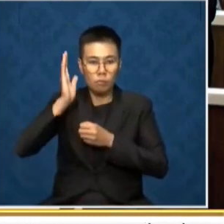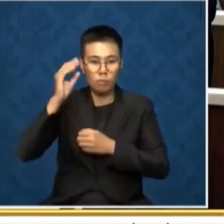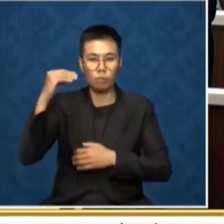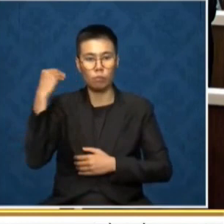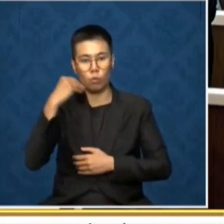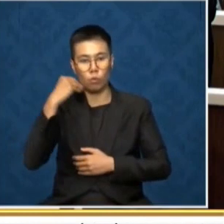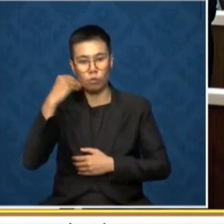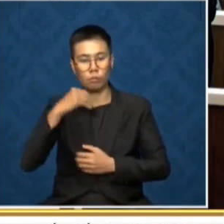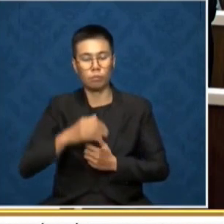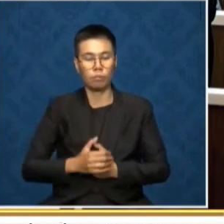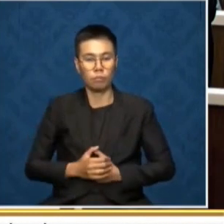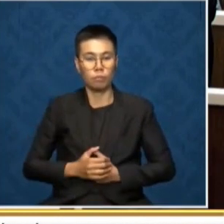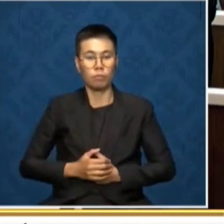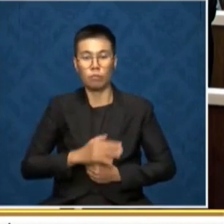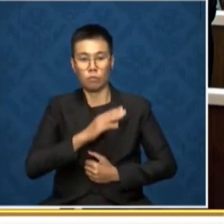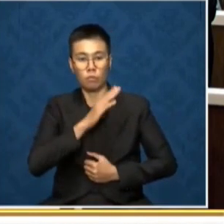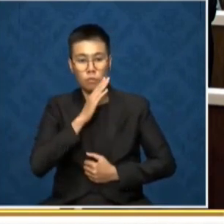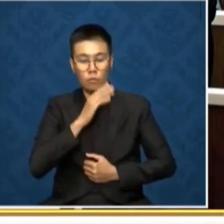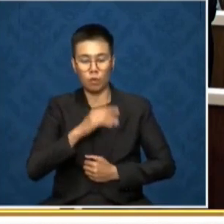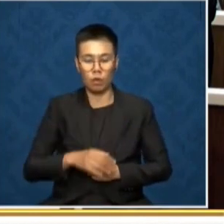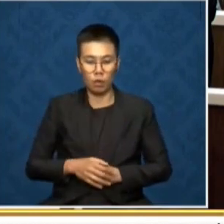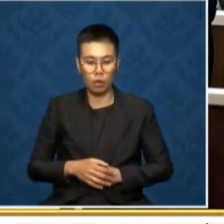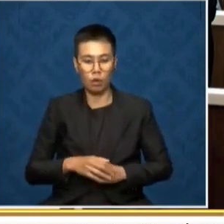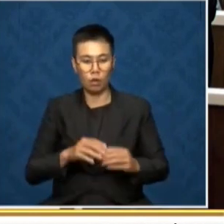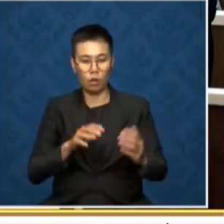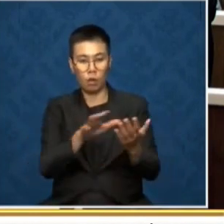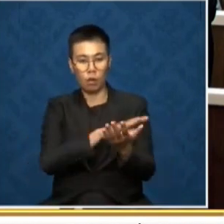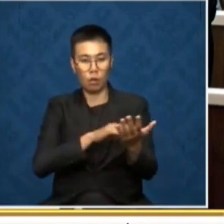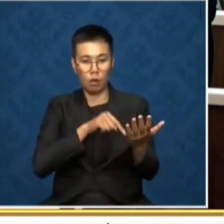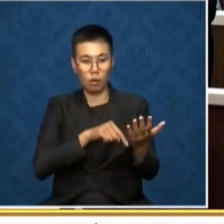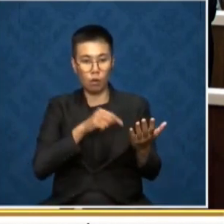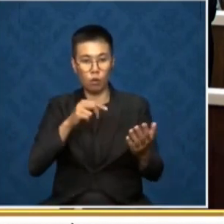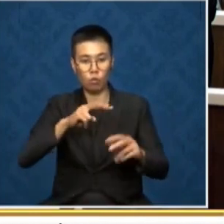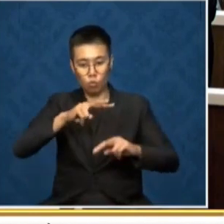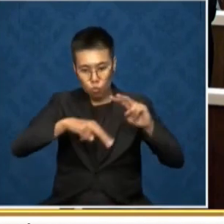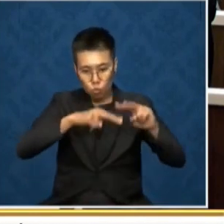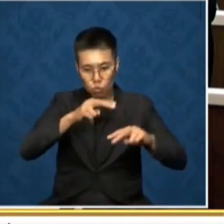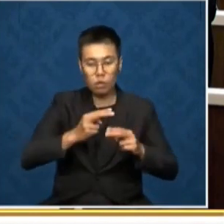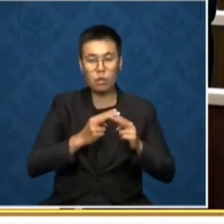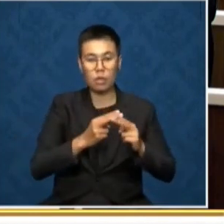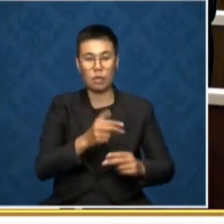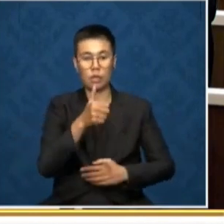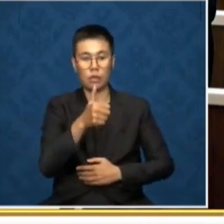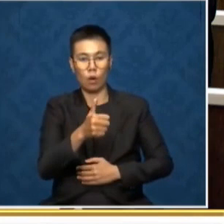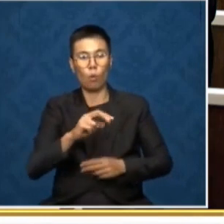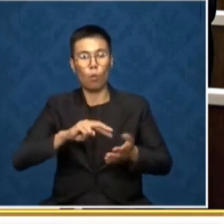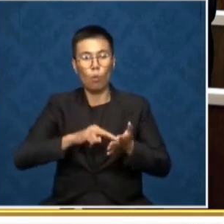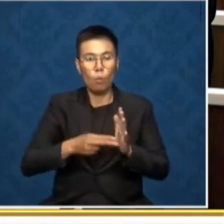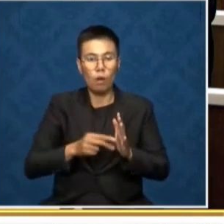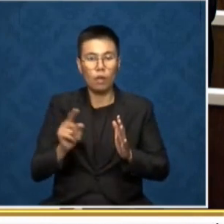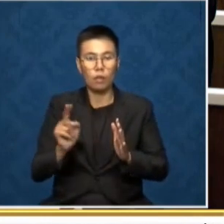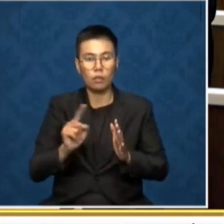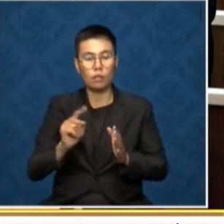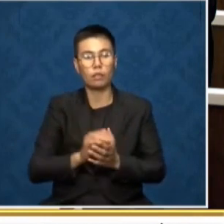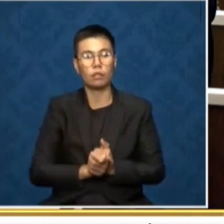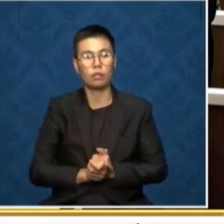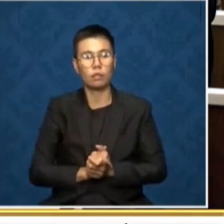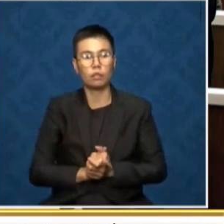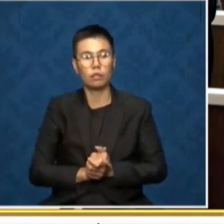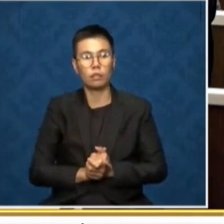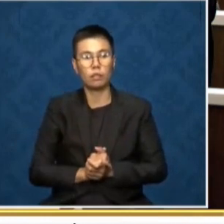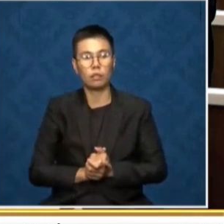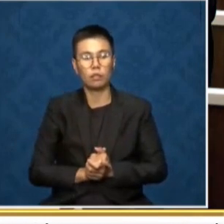าท้องถิ่นสามารถดูแลตัวเองได้นั่นหมายความว่าประเทศชาติของเราก็จะมีความ